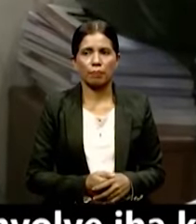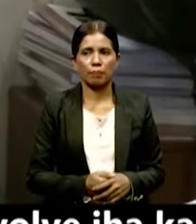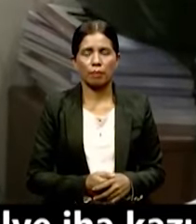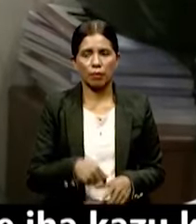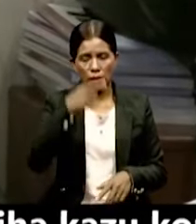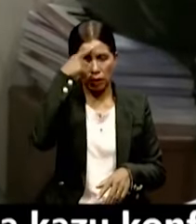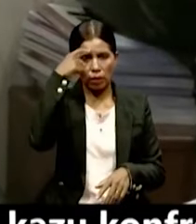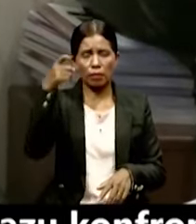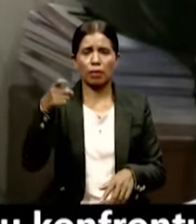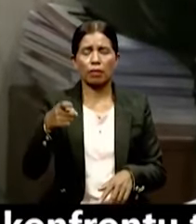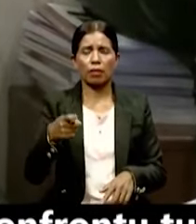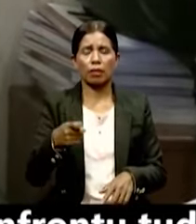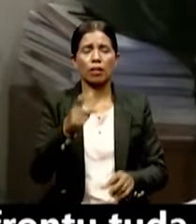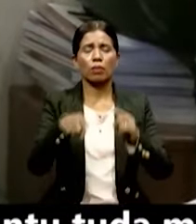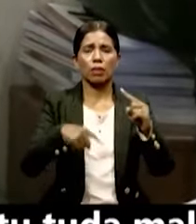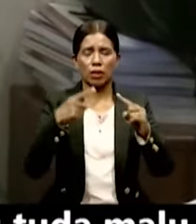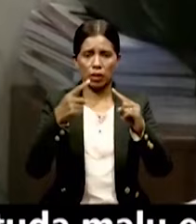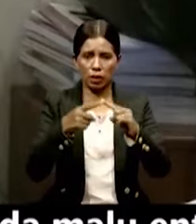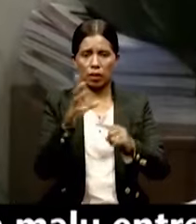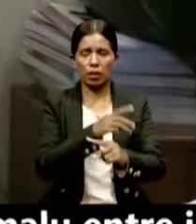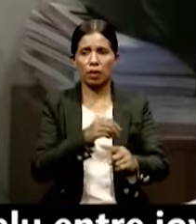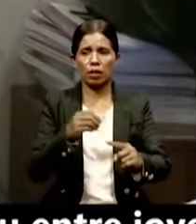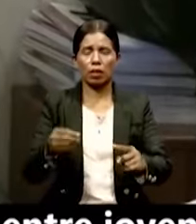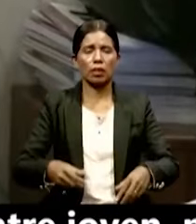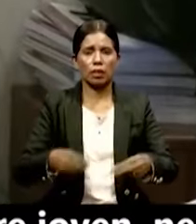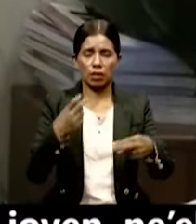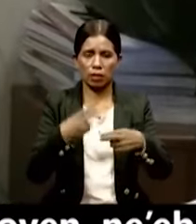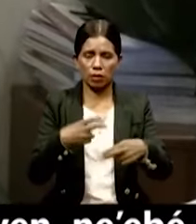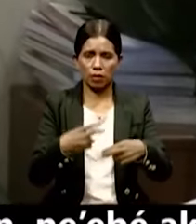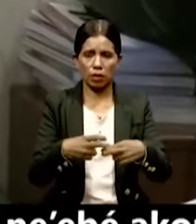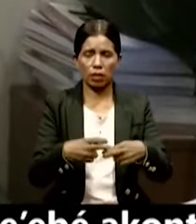Tambah ni maka banjir akan hasa eka, nah, klaro kata beihe impact yang namanya,